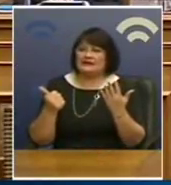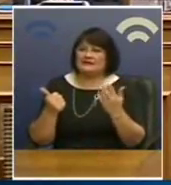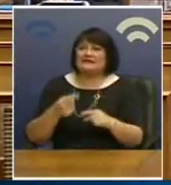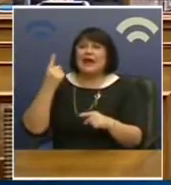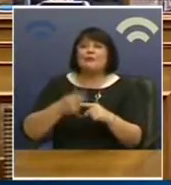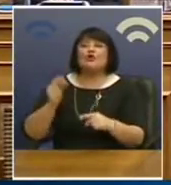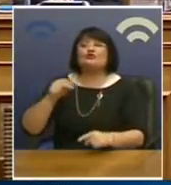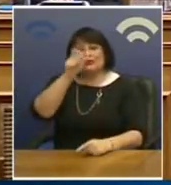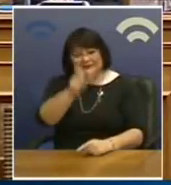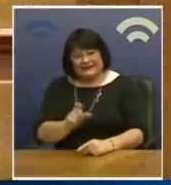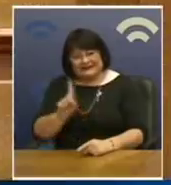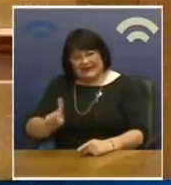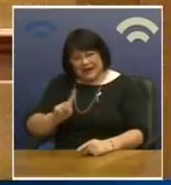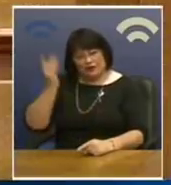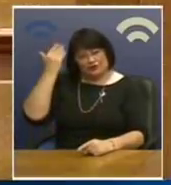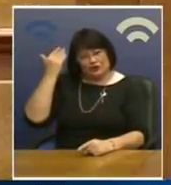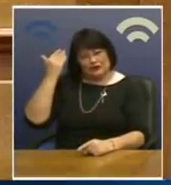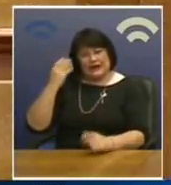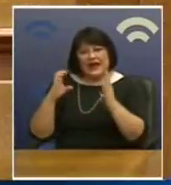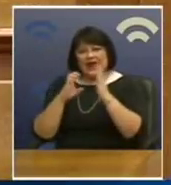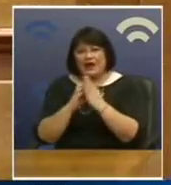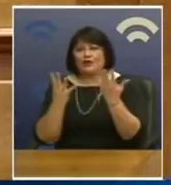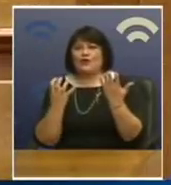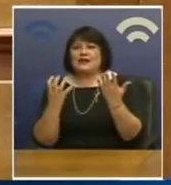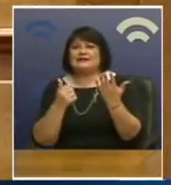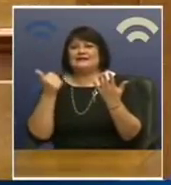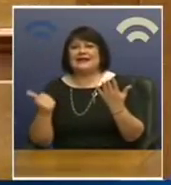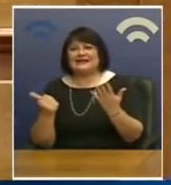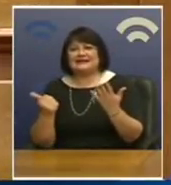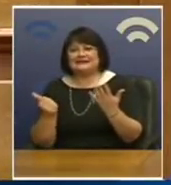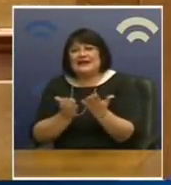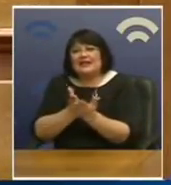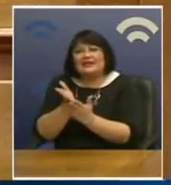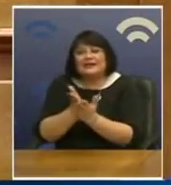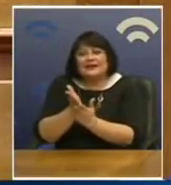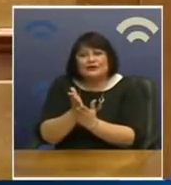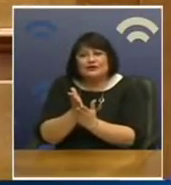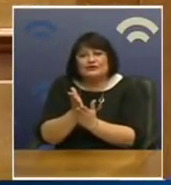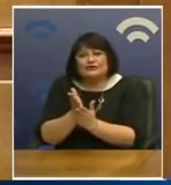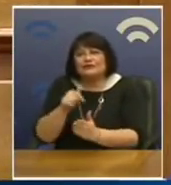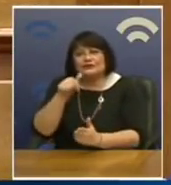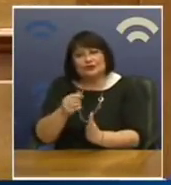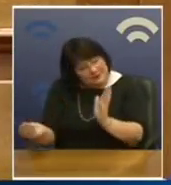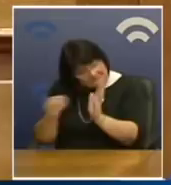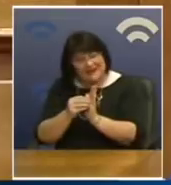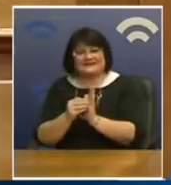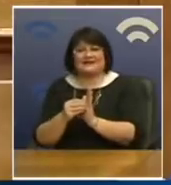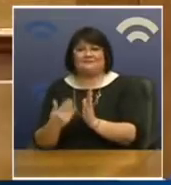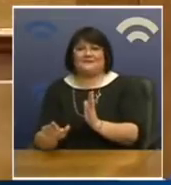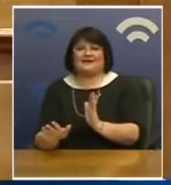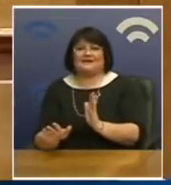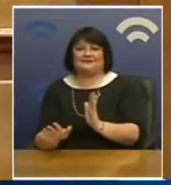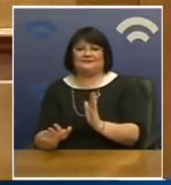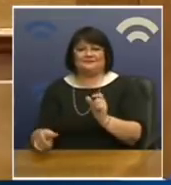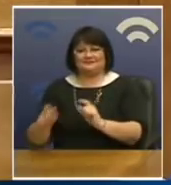τότε, για το άρθρο 96 και τη στρατιωτική δικαιοσύνη, βρίσκεται σήμερα στις αναθεωρητές διατάξεις. Μόνο και μόνο